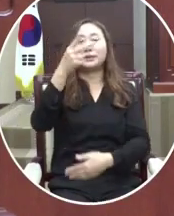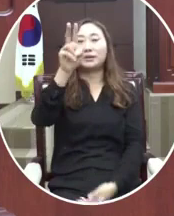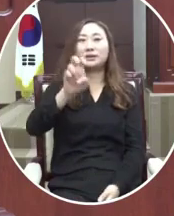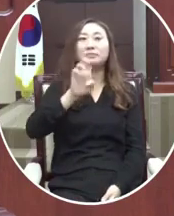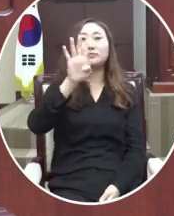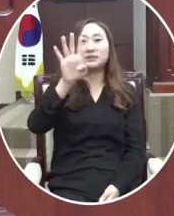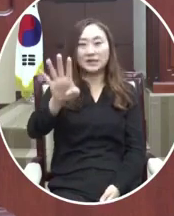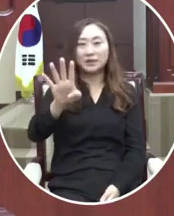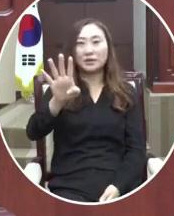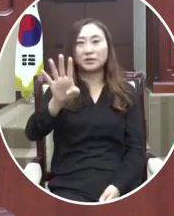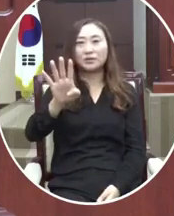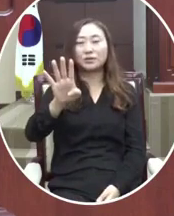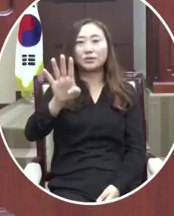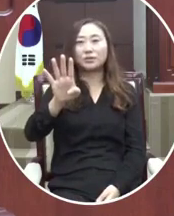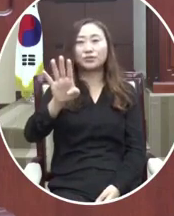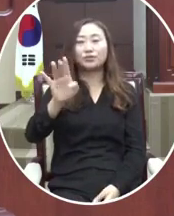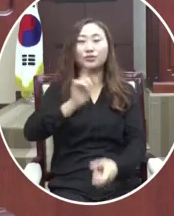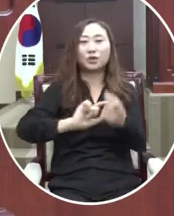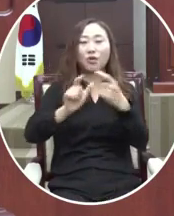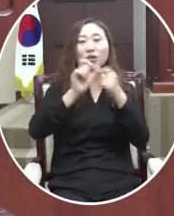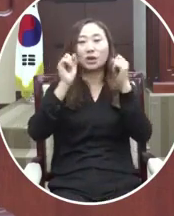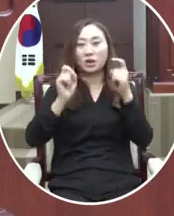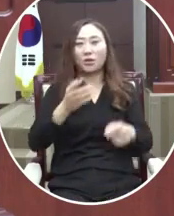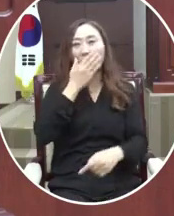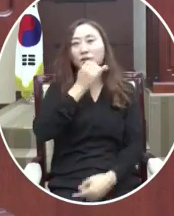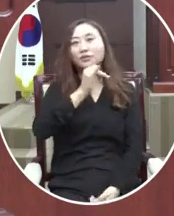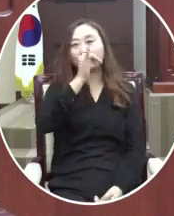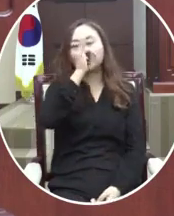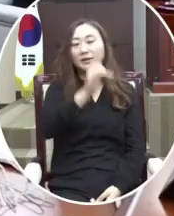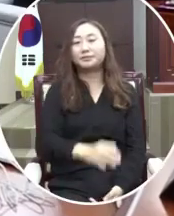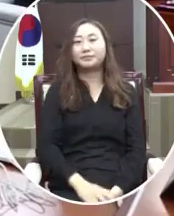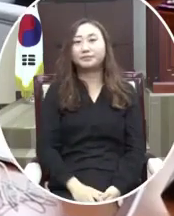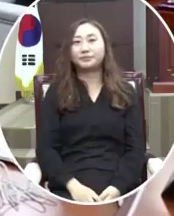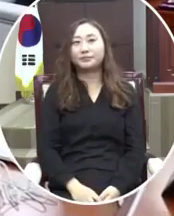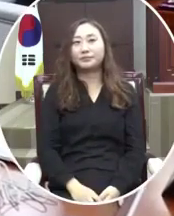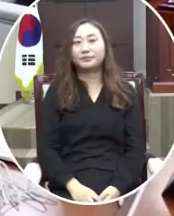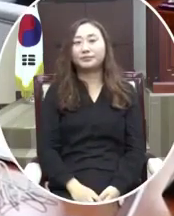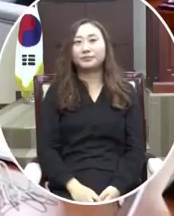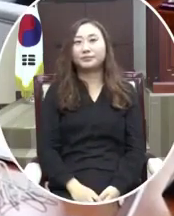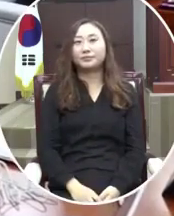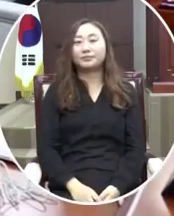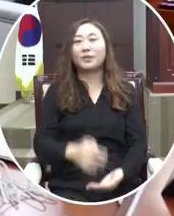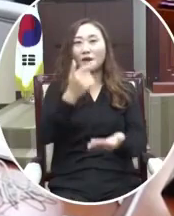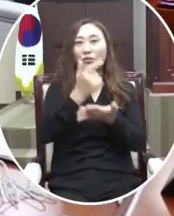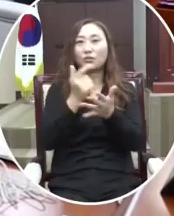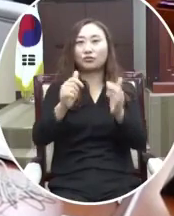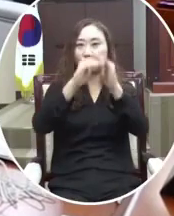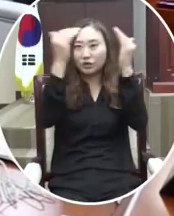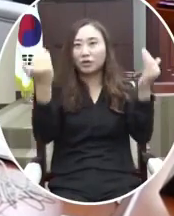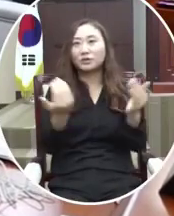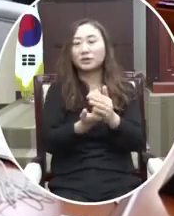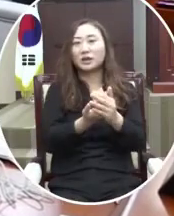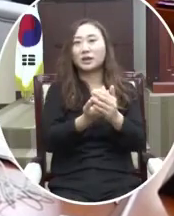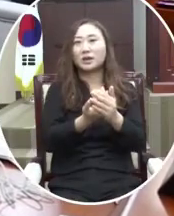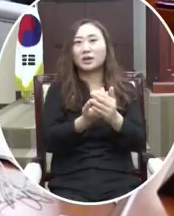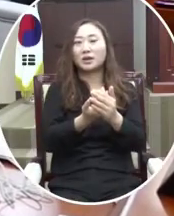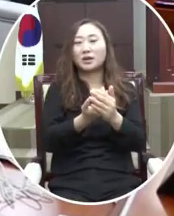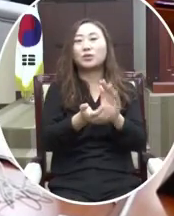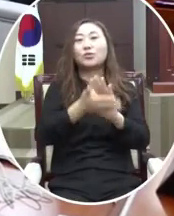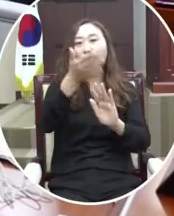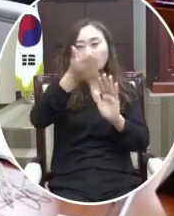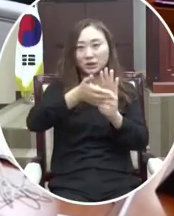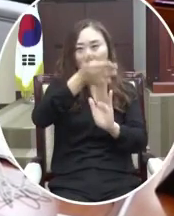2024년 우리에게 또 다른 기의 시간이 될 것입니다 큰 트레는 노구 전체 도시에 그림을